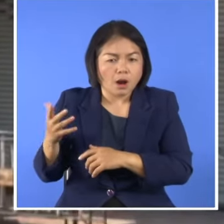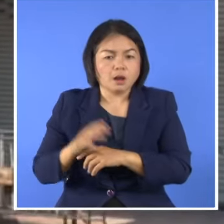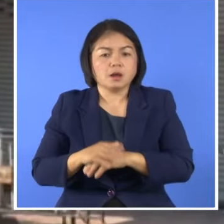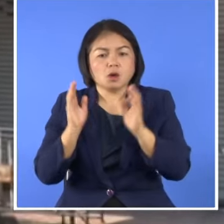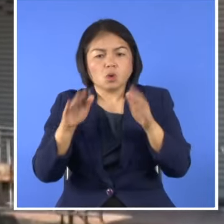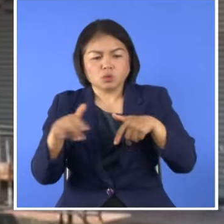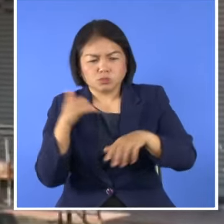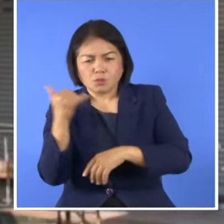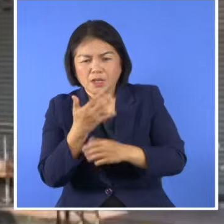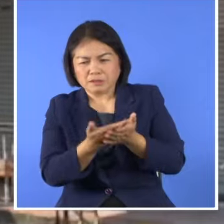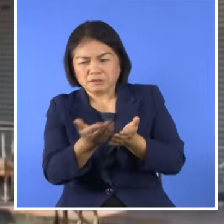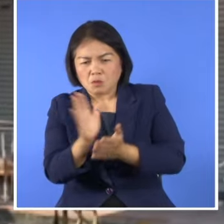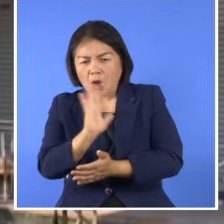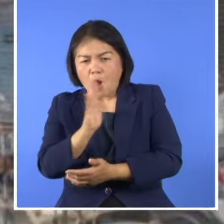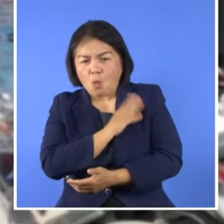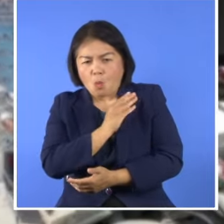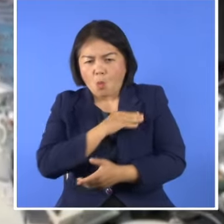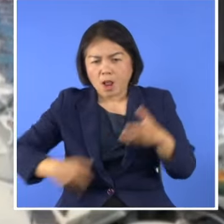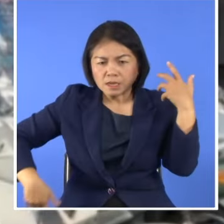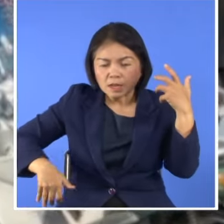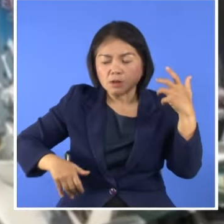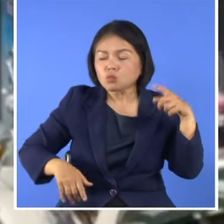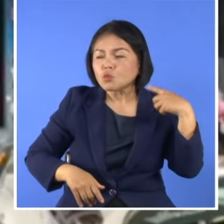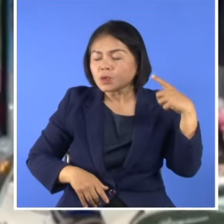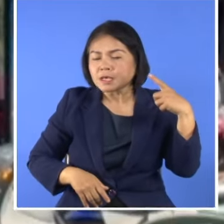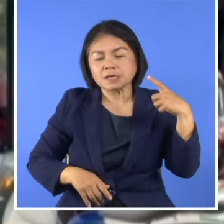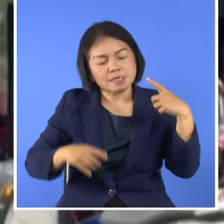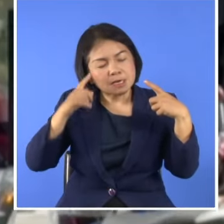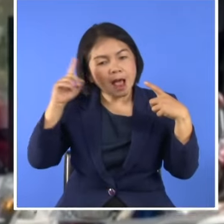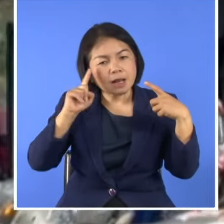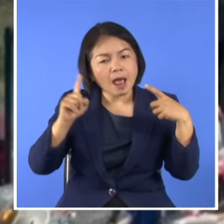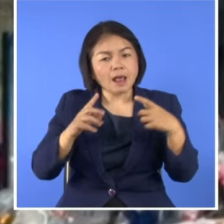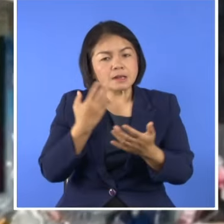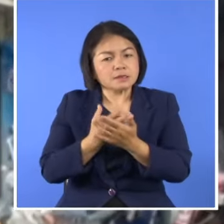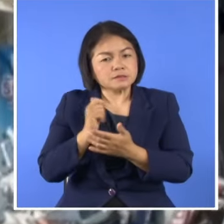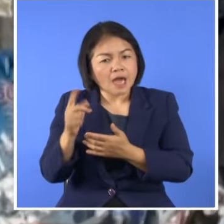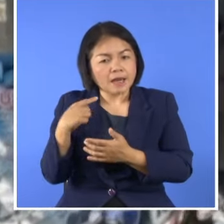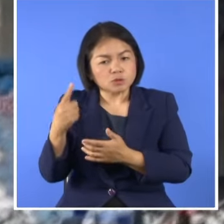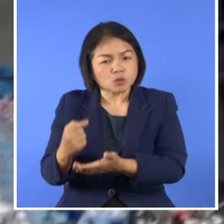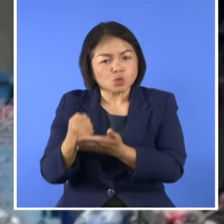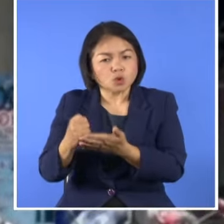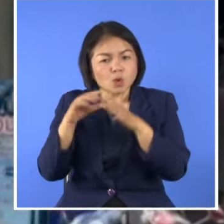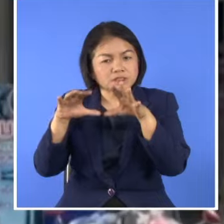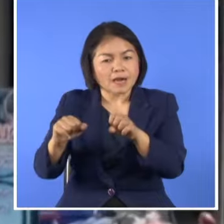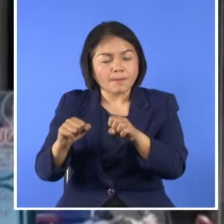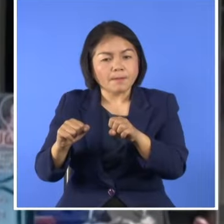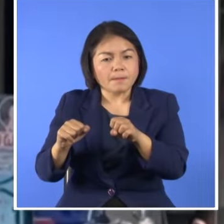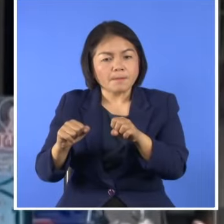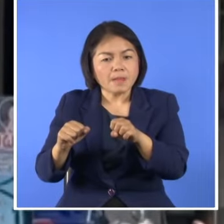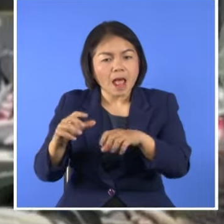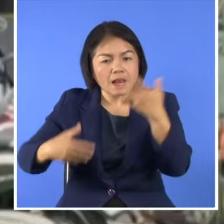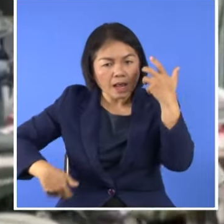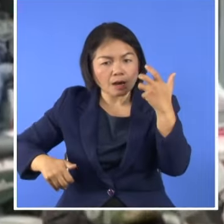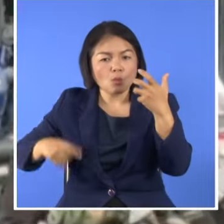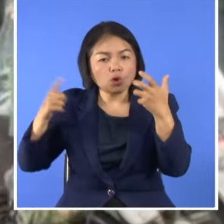เนี่ยไม่กล้าเข้าไปซื้อของในร้านนะครับเจ๊เดือนเพ็ญก็เลยตั้งรางวัลนำจับเลยดูสิมันเอาทุกอย่างมันเล่นทุกอย่างนะ